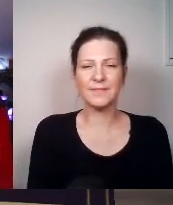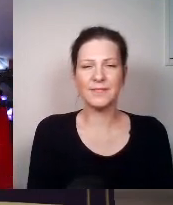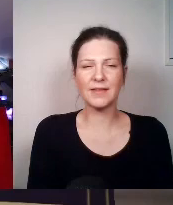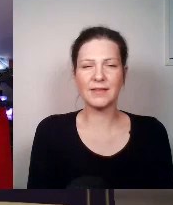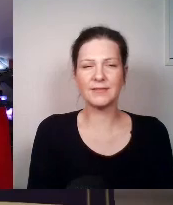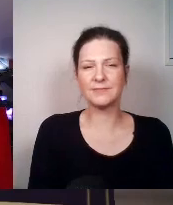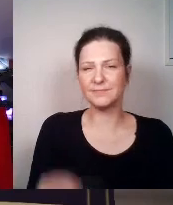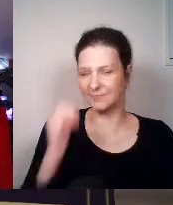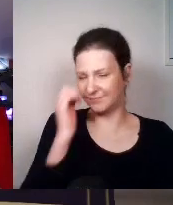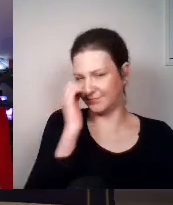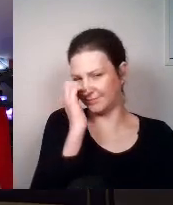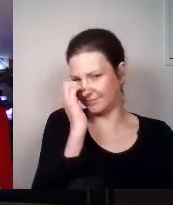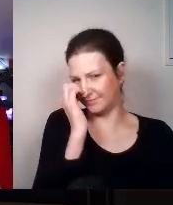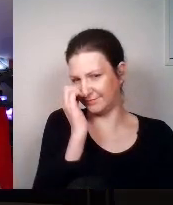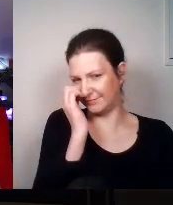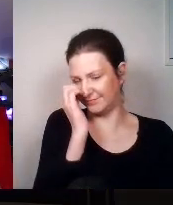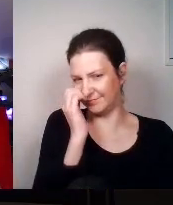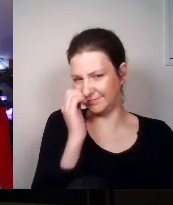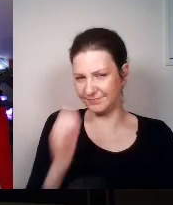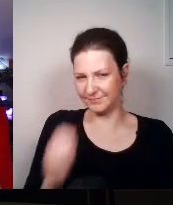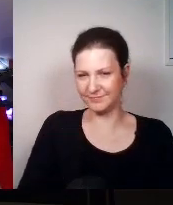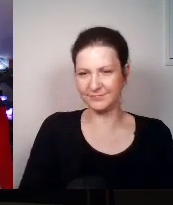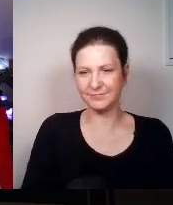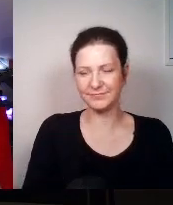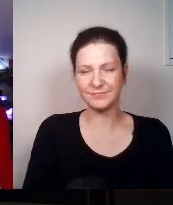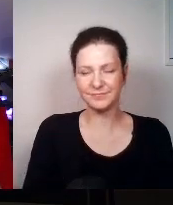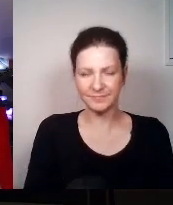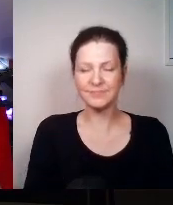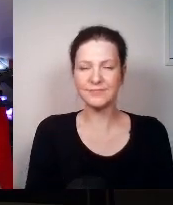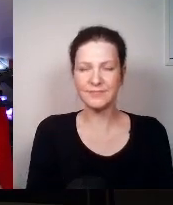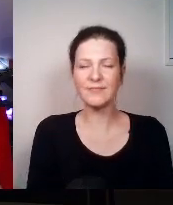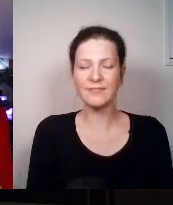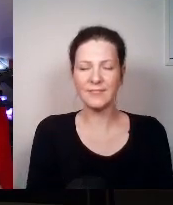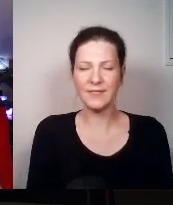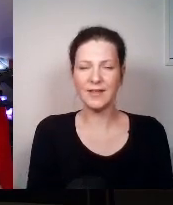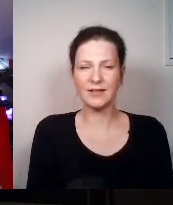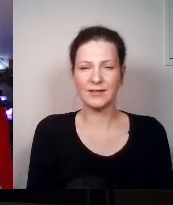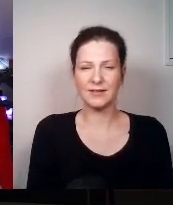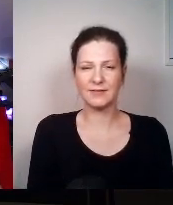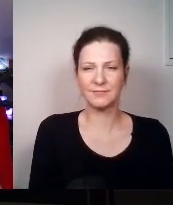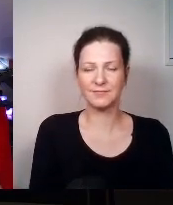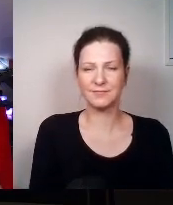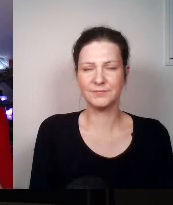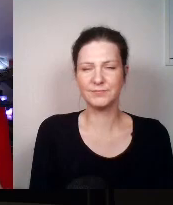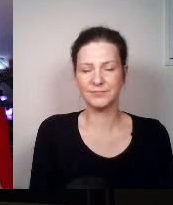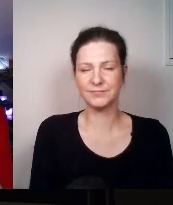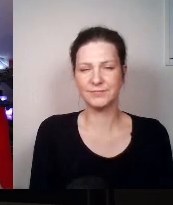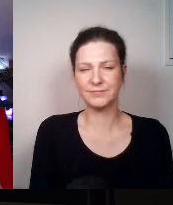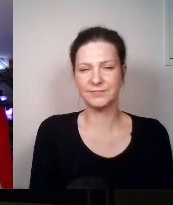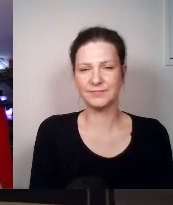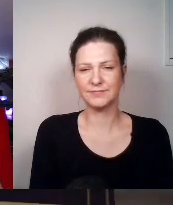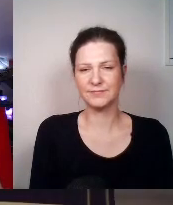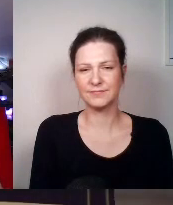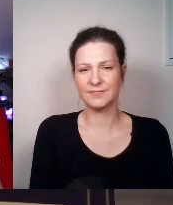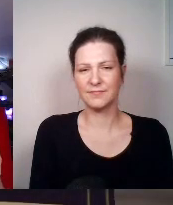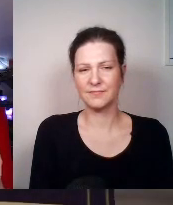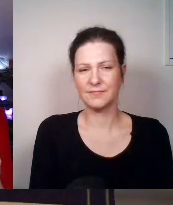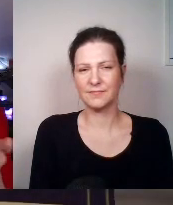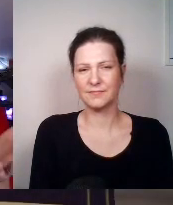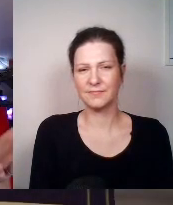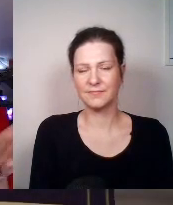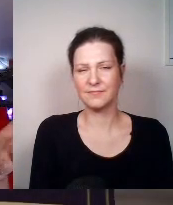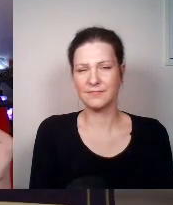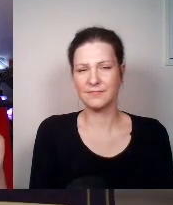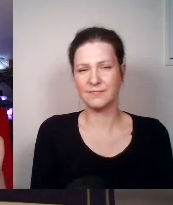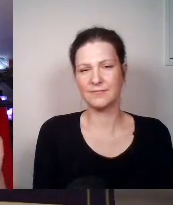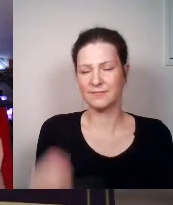ist natürlich was, sich ausdrücklich gegen Scheidemann zu stellen, also gegen Scheidemanns Aktion zu protestieren, ist was